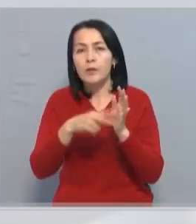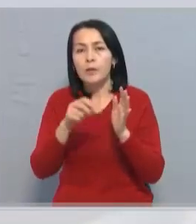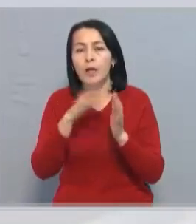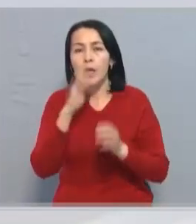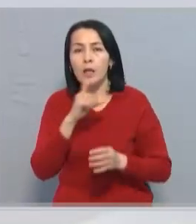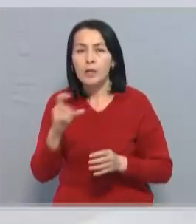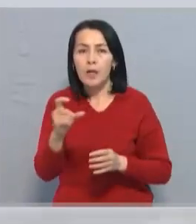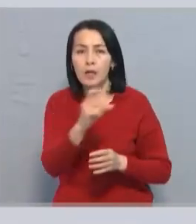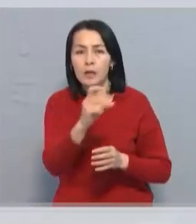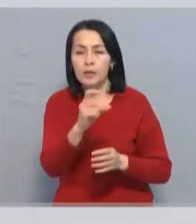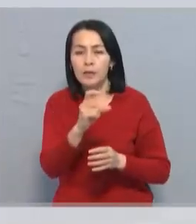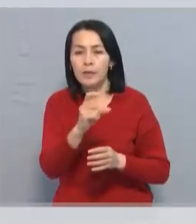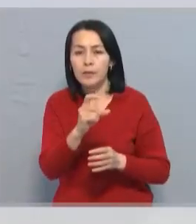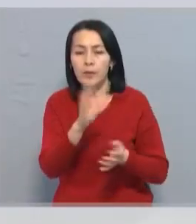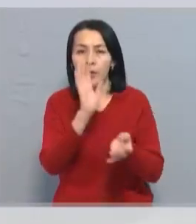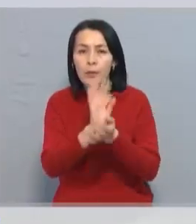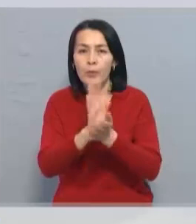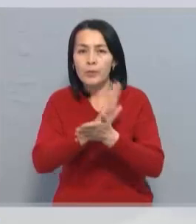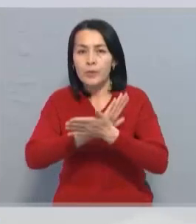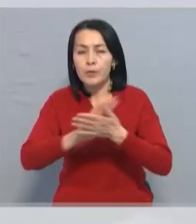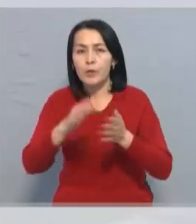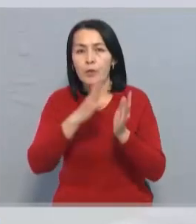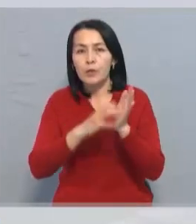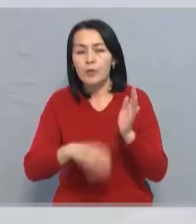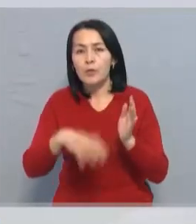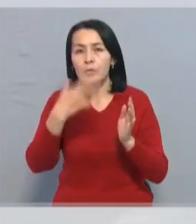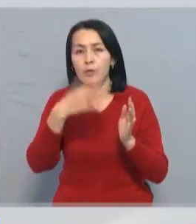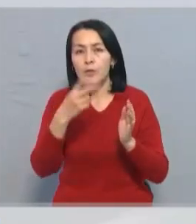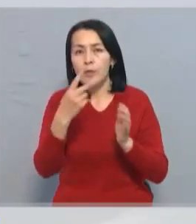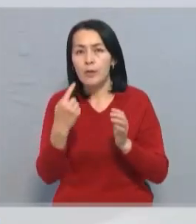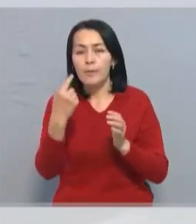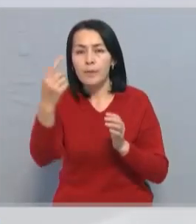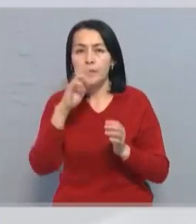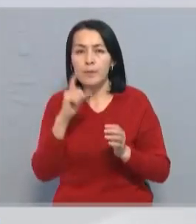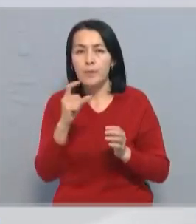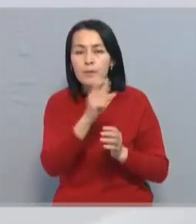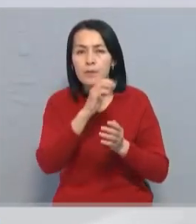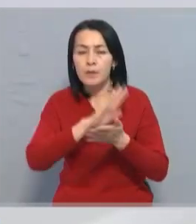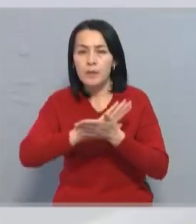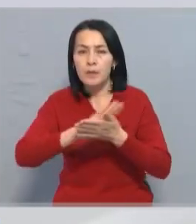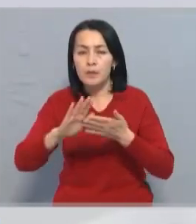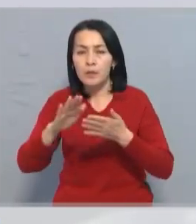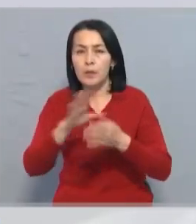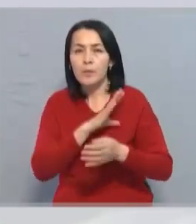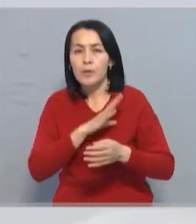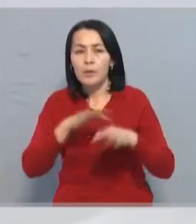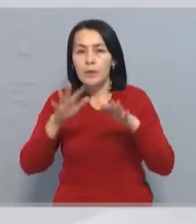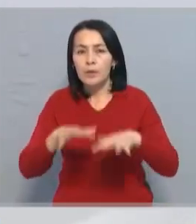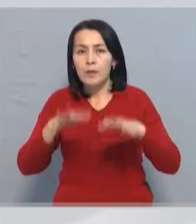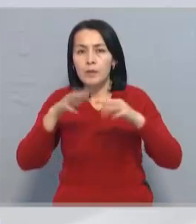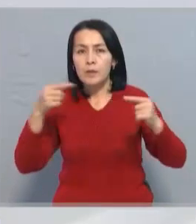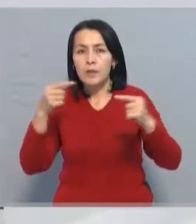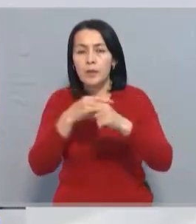арықтар қоқыстан тазартылып, 952 шақырым қашыртқы арналар механикалық тазартудан өткізілді. Тасқынға